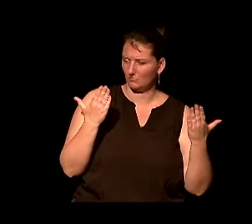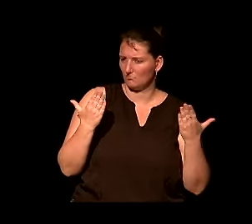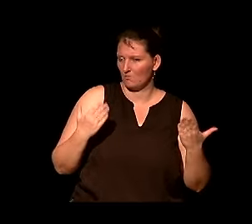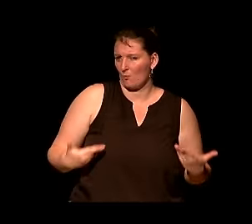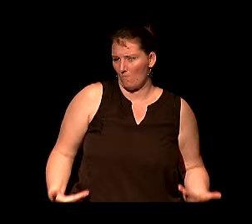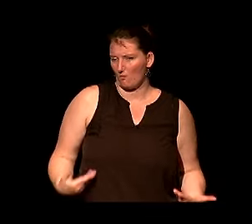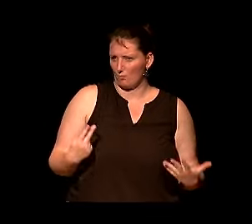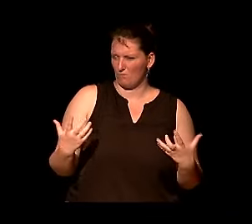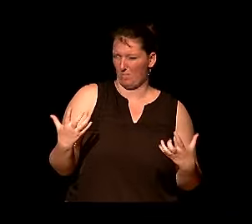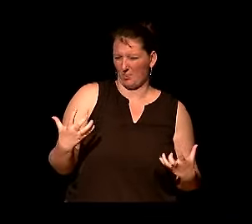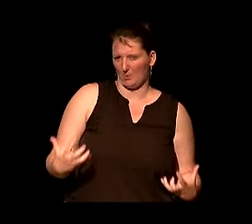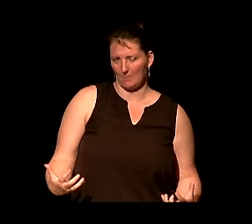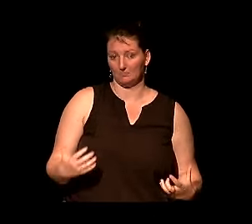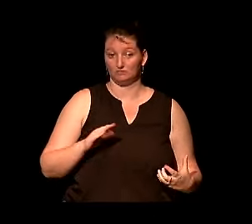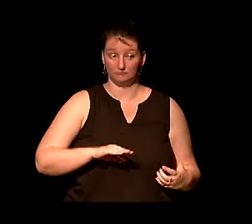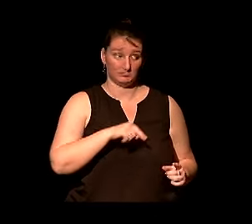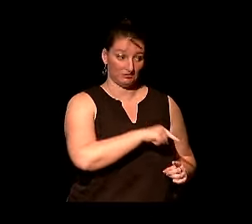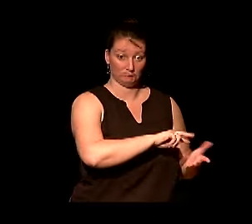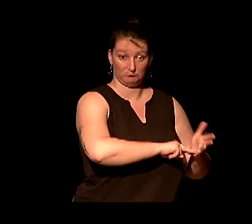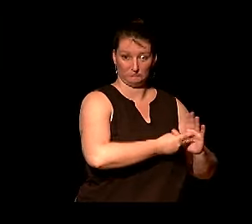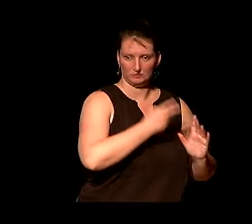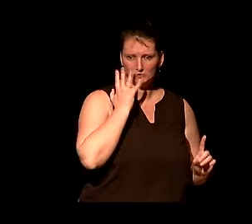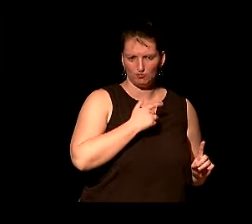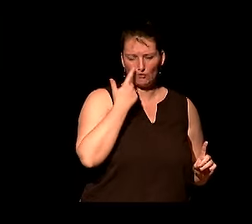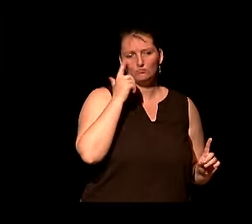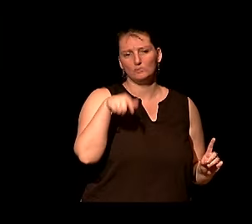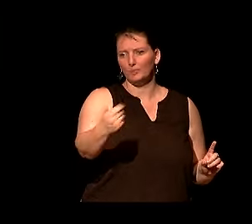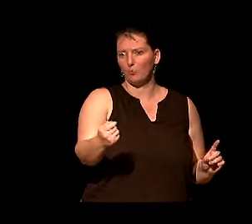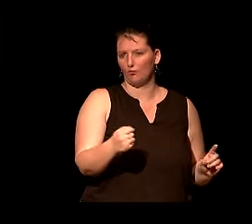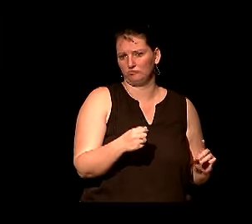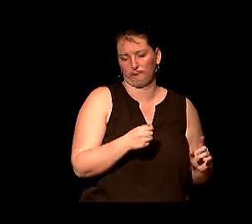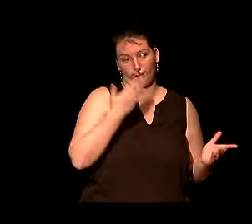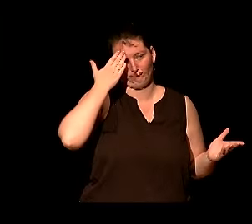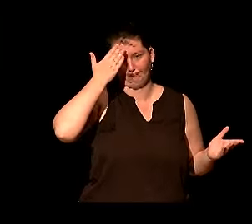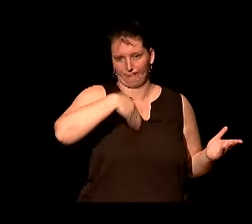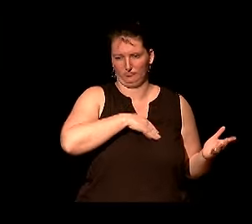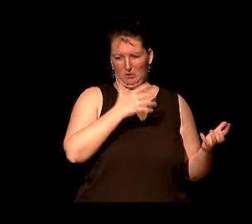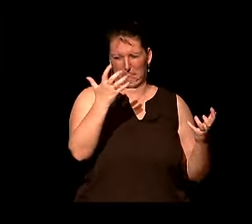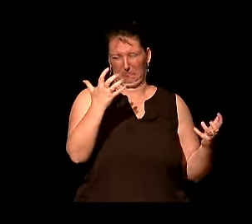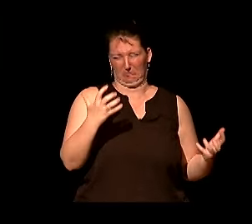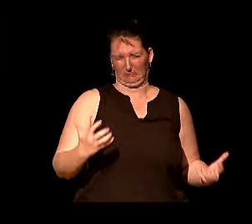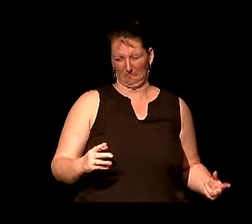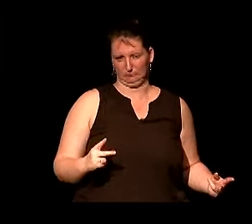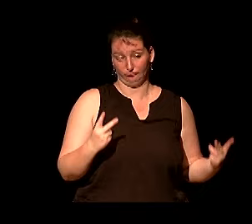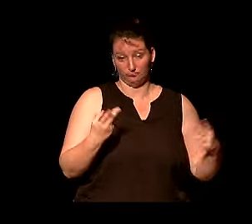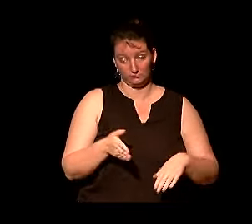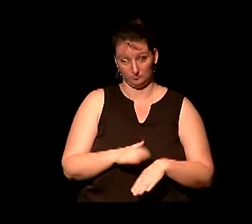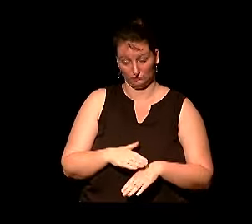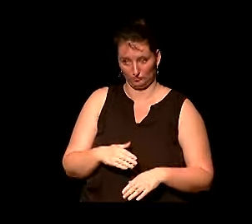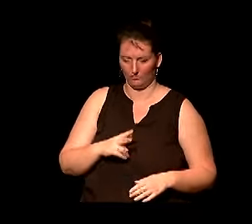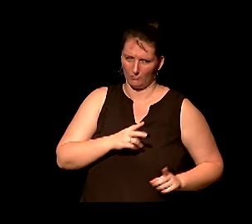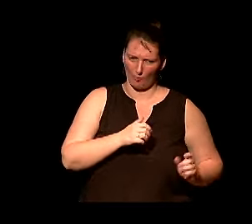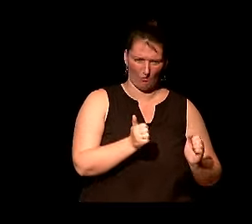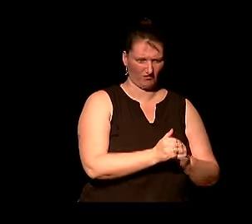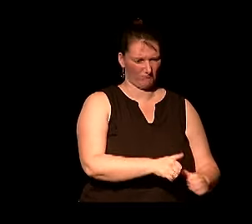flamboyances, disons, pour lesquelles le Technicolor est célèbre. Ces espèces de palettes comme ça, très franches, hein,